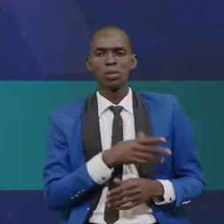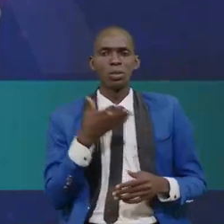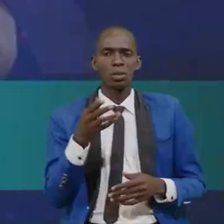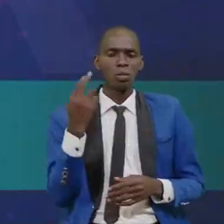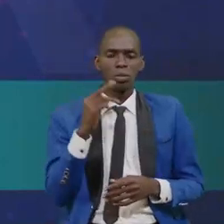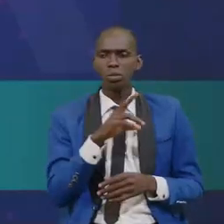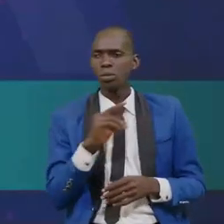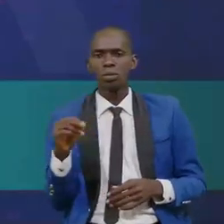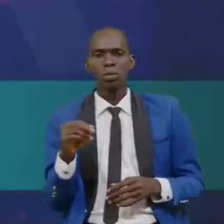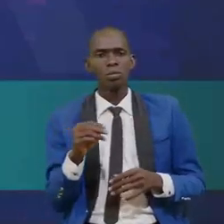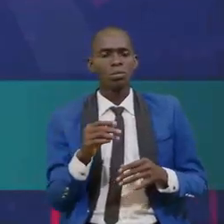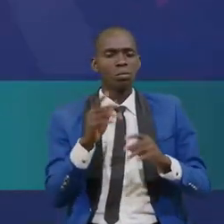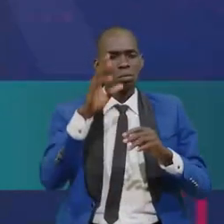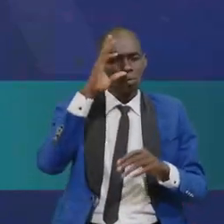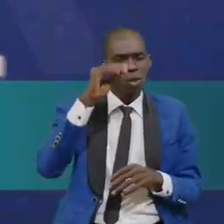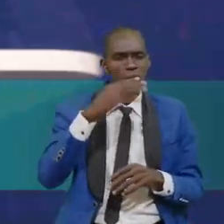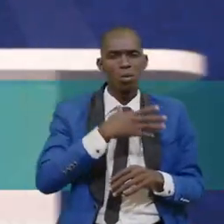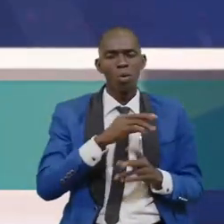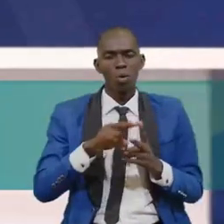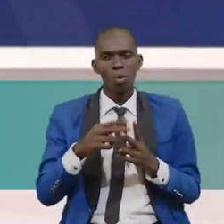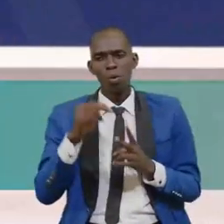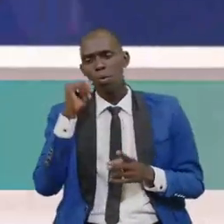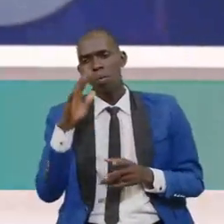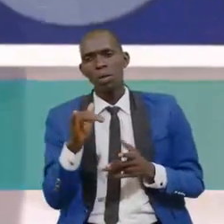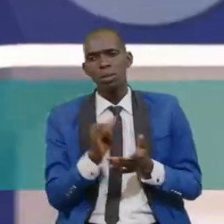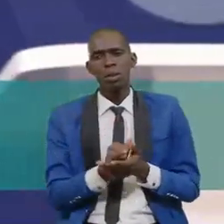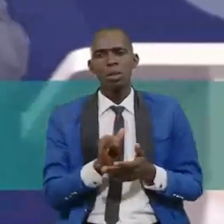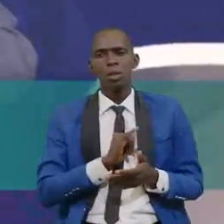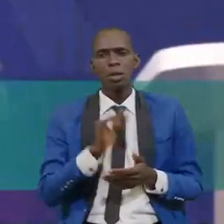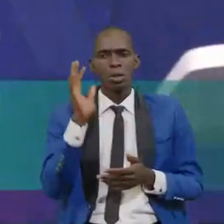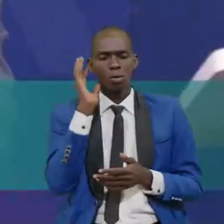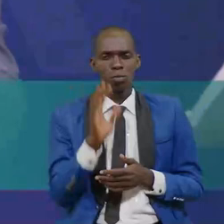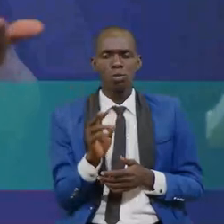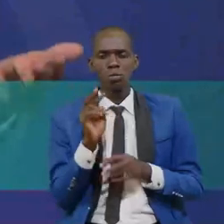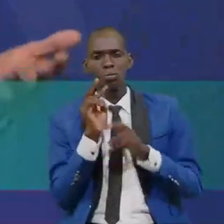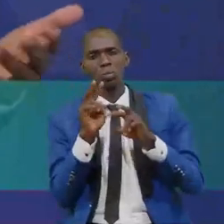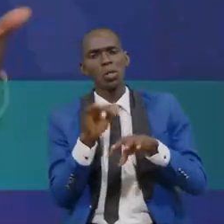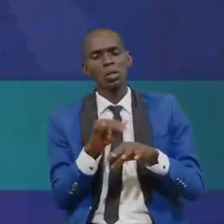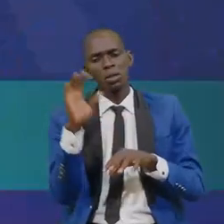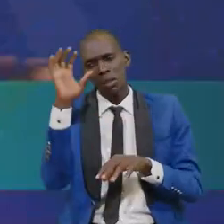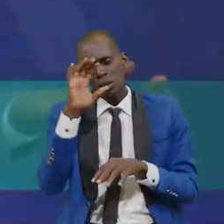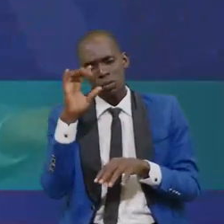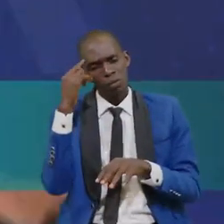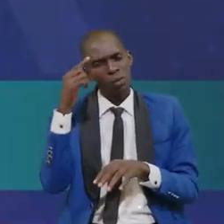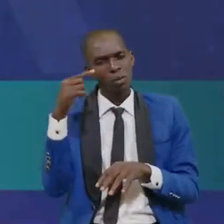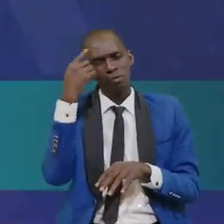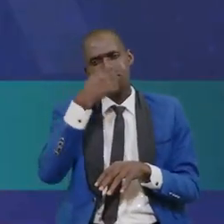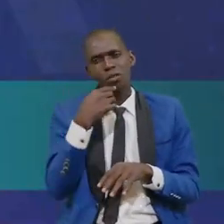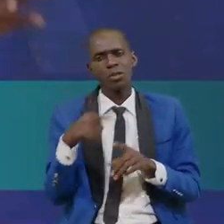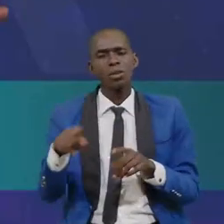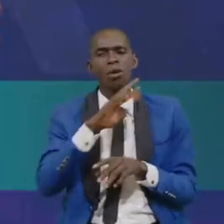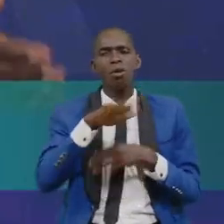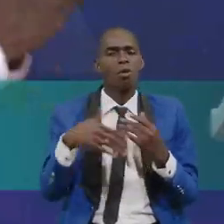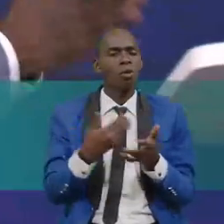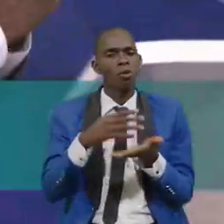d'individu, ou homme ou femme. Hein. Que je veux voir le visage, ils étaient tous mes étudiants. Et c'était des gens qui